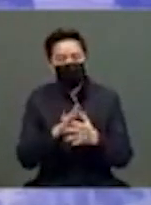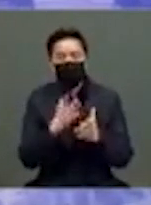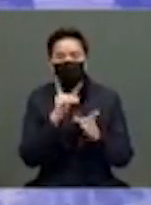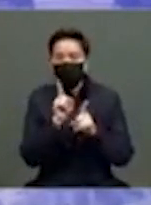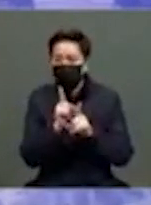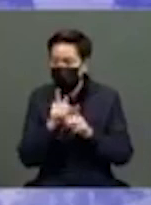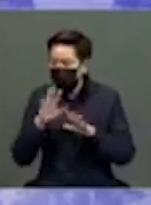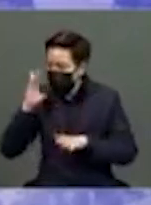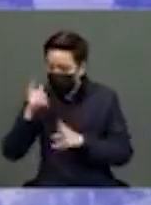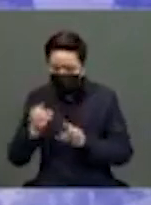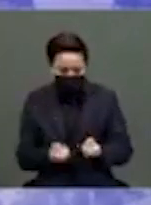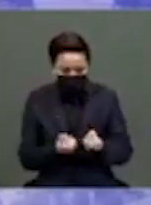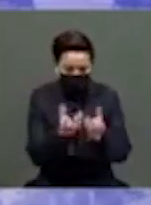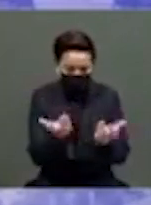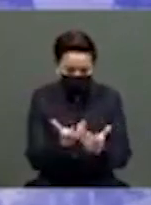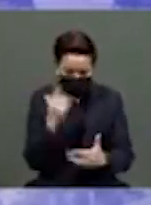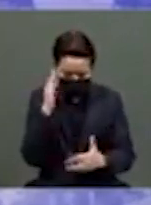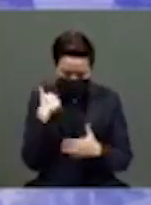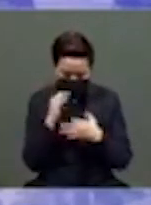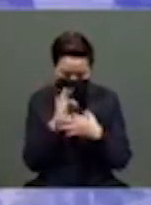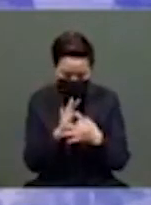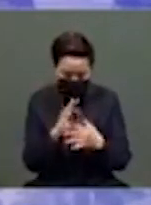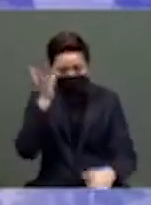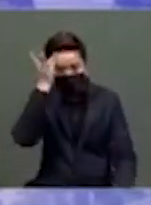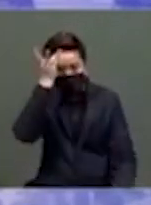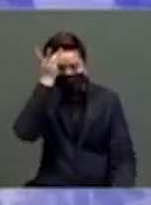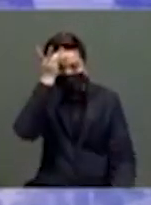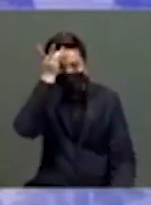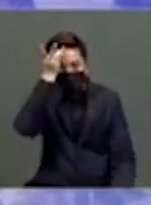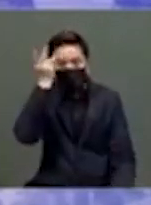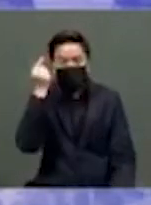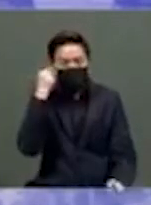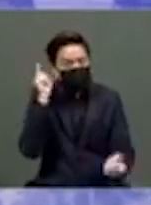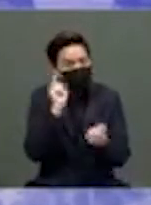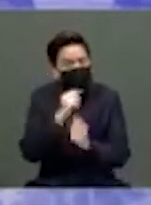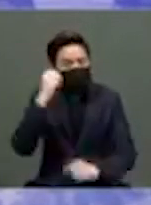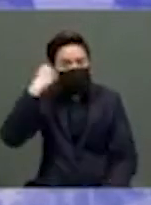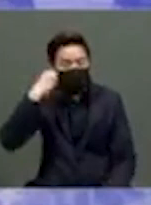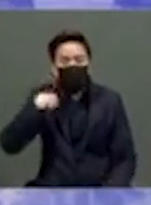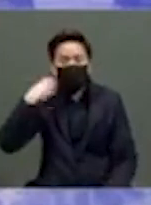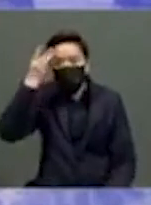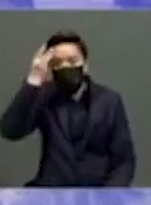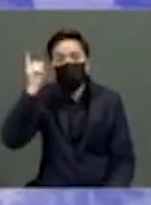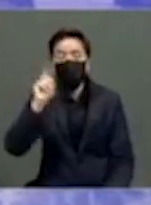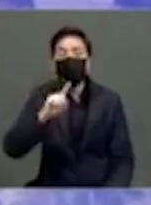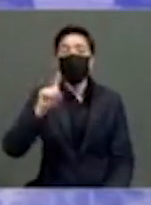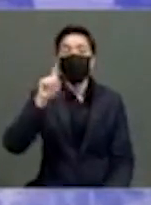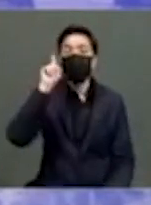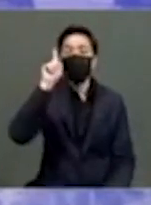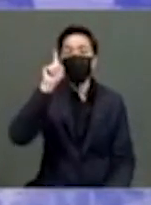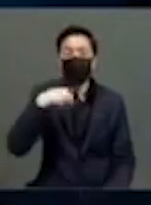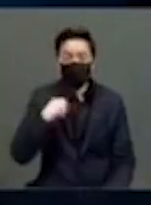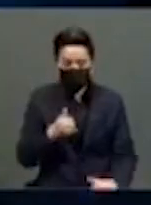จะส่งเด็กๆไปเรียนหนังสือก็มีความคิดอยู่2-3แบบที่เราเจอกันเป็นประจำอันดับที่ 1ก็คือ